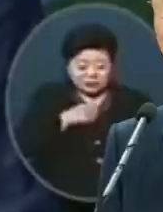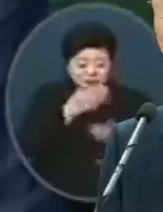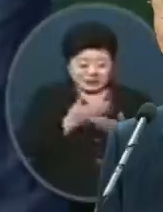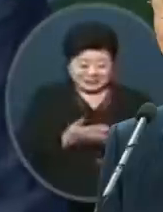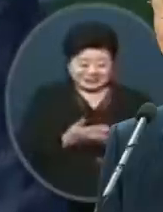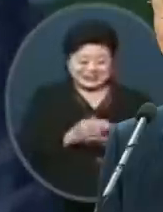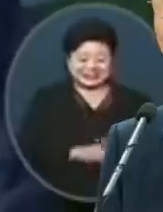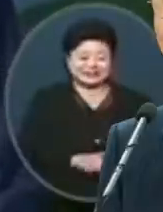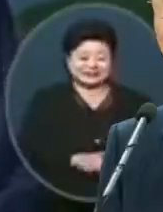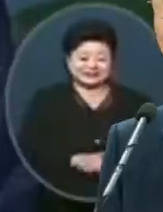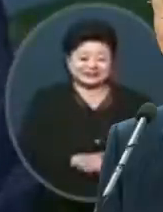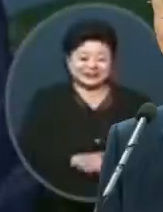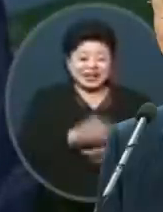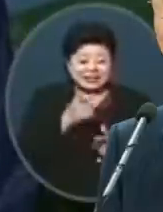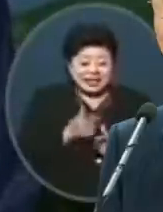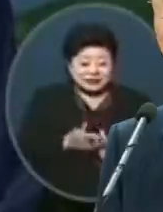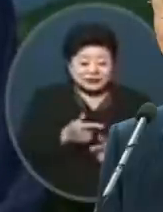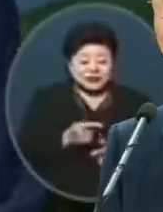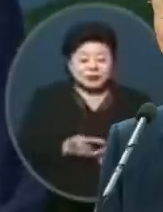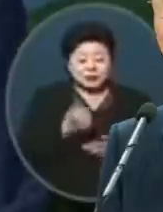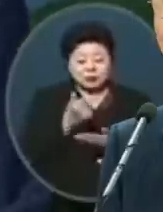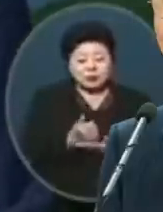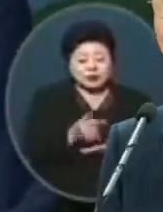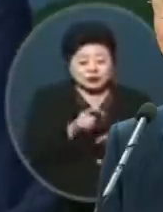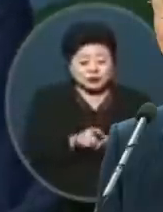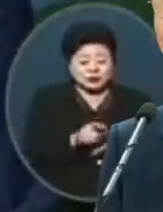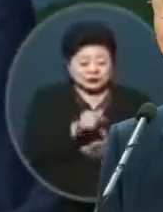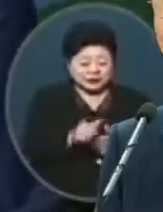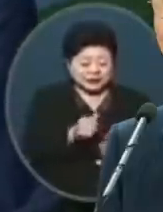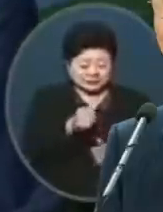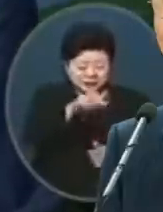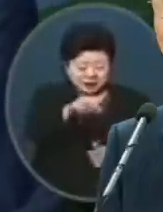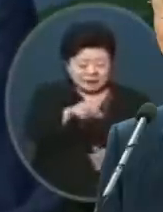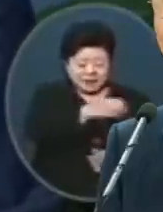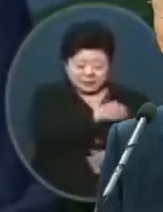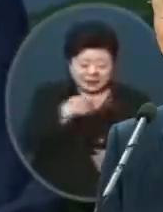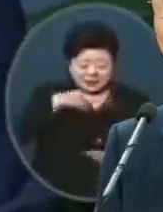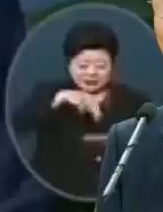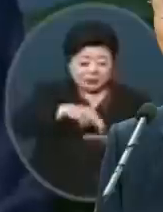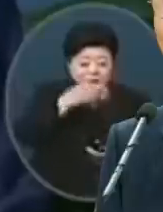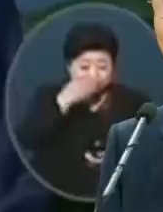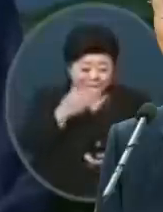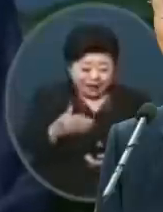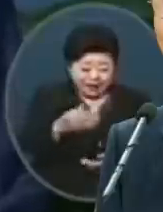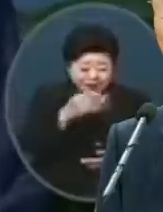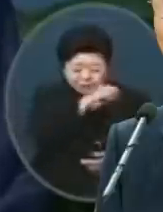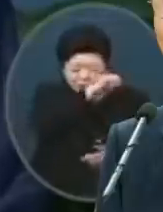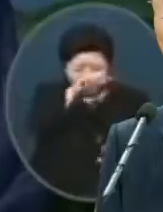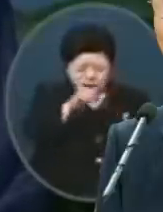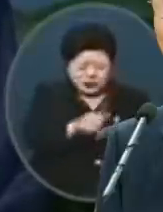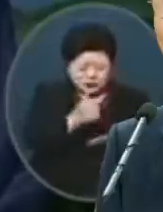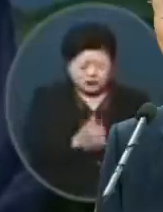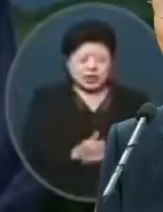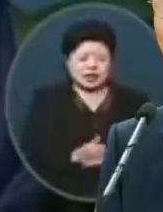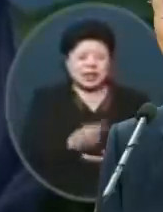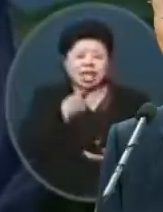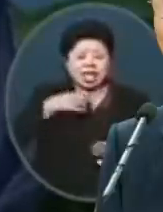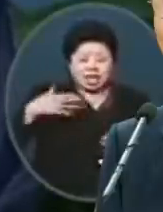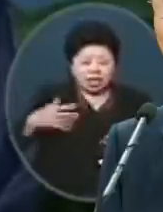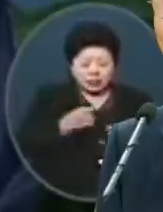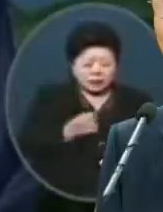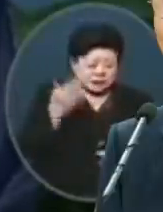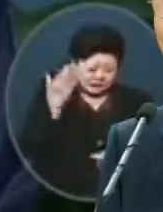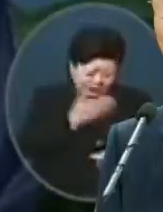것입니다. 그러므로 예수님을 모시고 있으면 하나님 앞에도 당당히 나갈 수 있고 한평생의 죄를 한 번도 안 지은